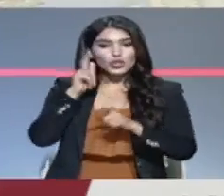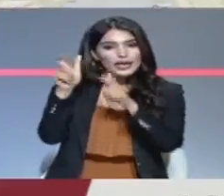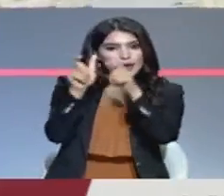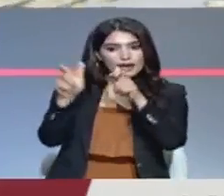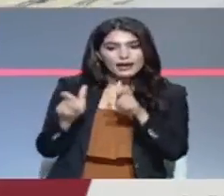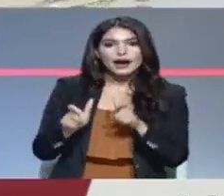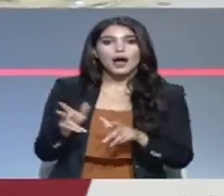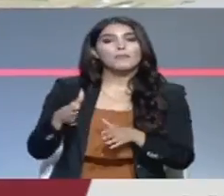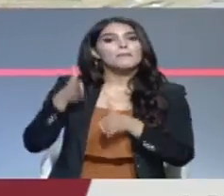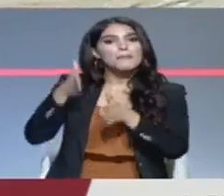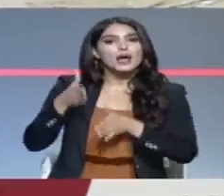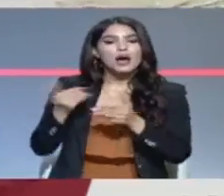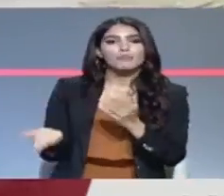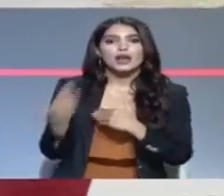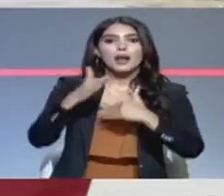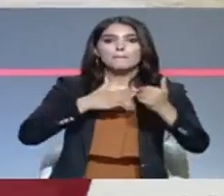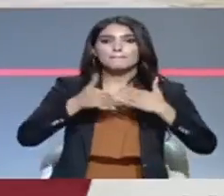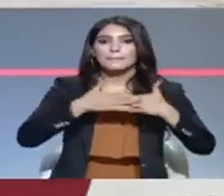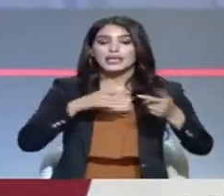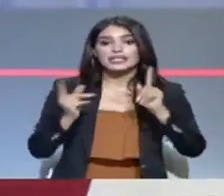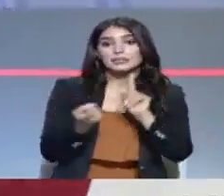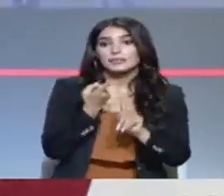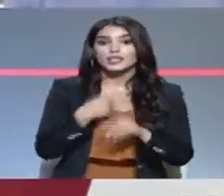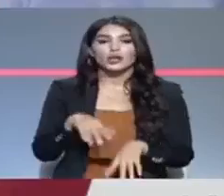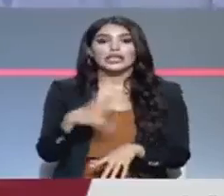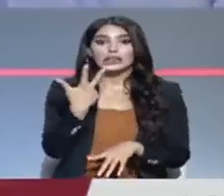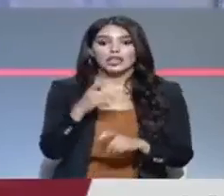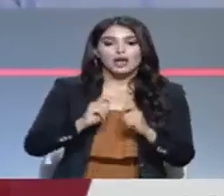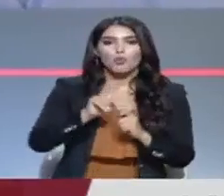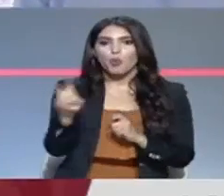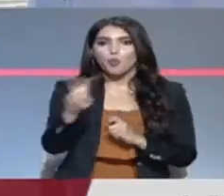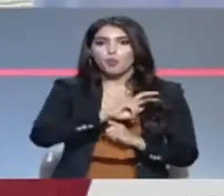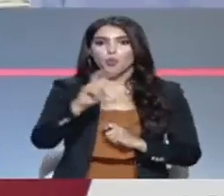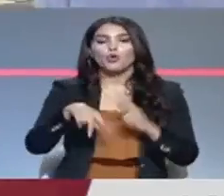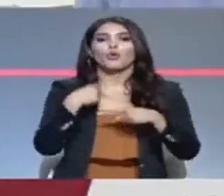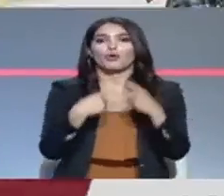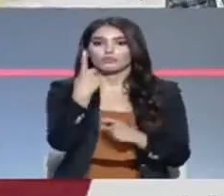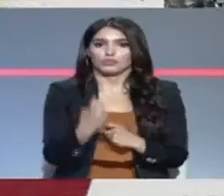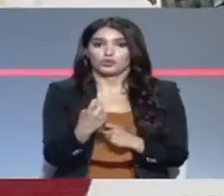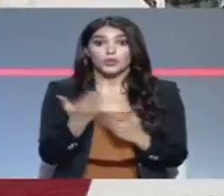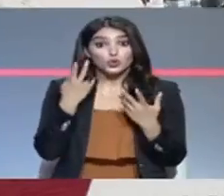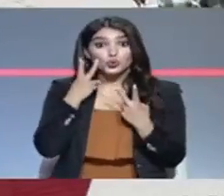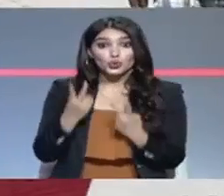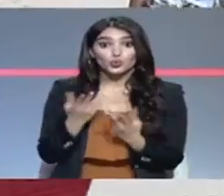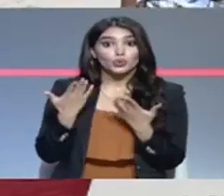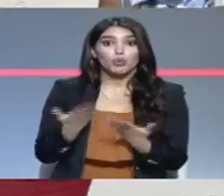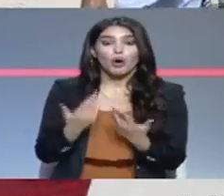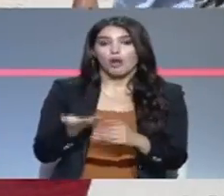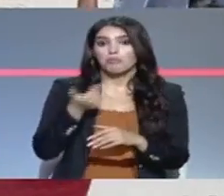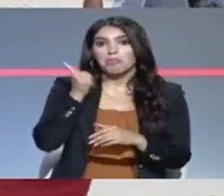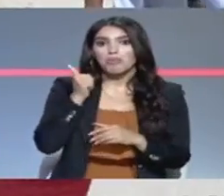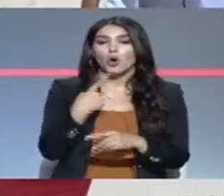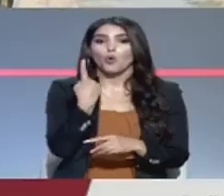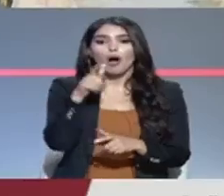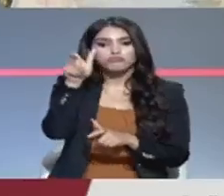قطارات نقل البضائع التي تقوم بمعدل 3 رحلات يوميا، واليوم لم يبق من الأمس غير